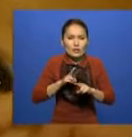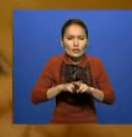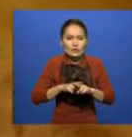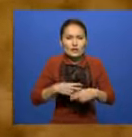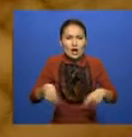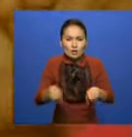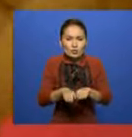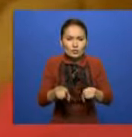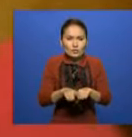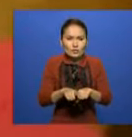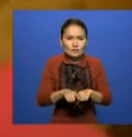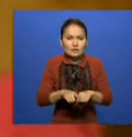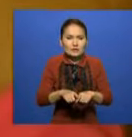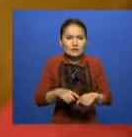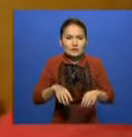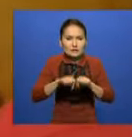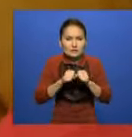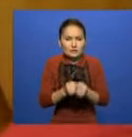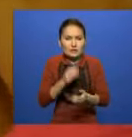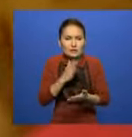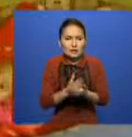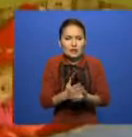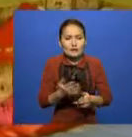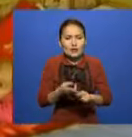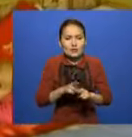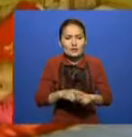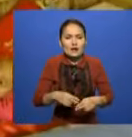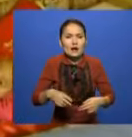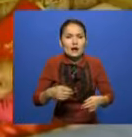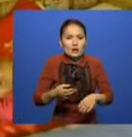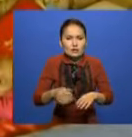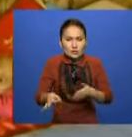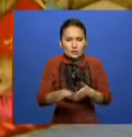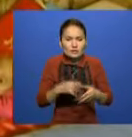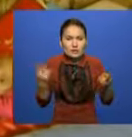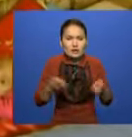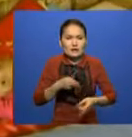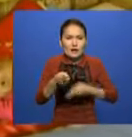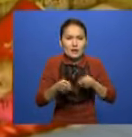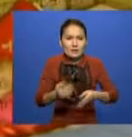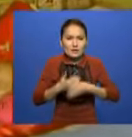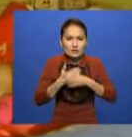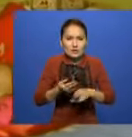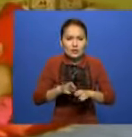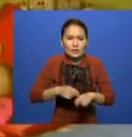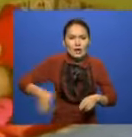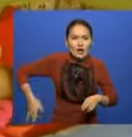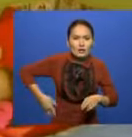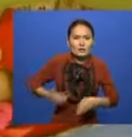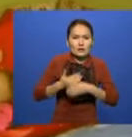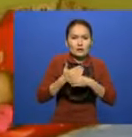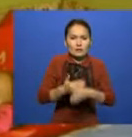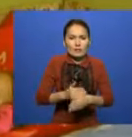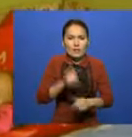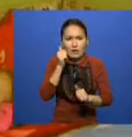рет аяғын сындырып алған. Ең қиыны диализді 5 жылдан артық құюға болмайды. Ал Камиланың осы сұйықтықтың көмегіне жүгінгеніне тура 5 жыл